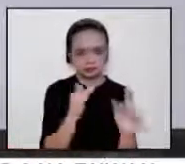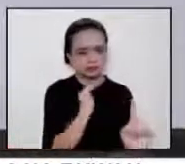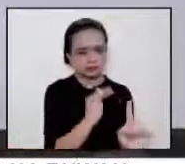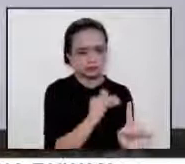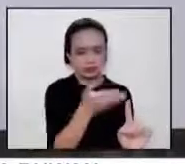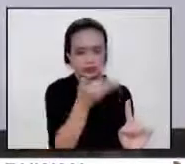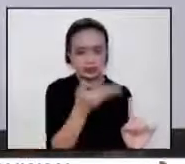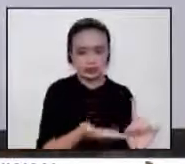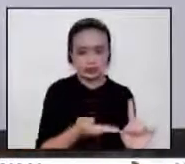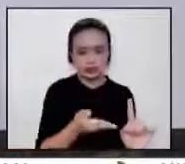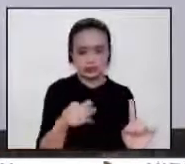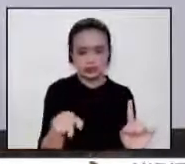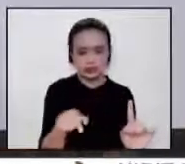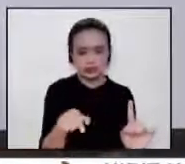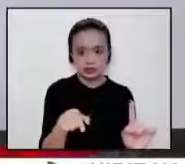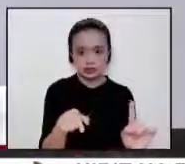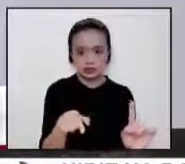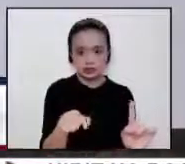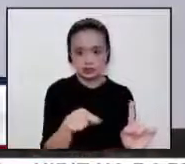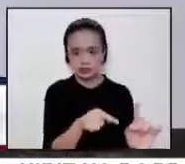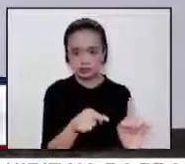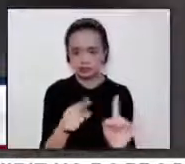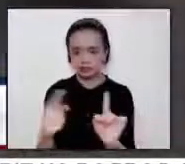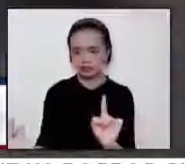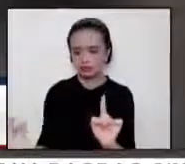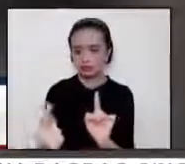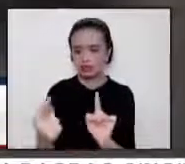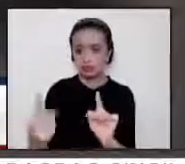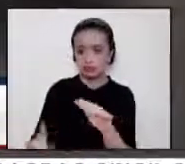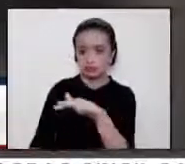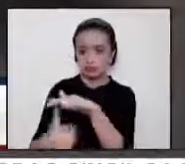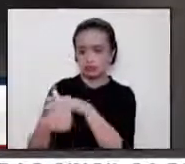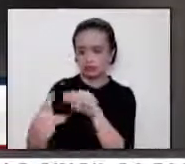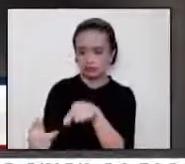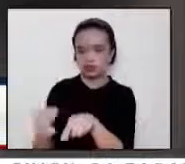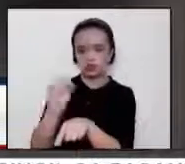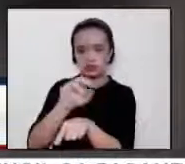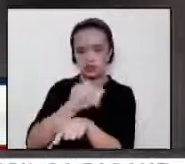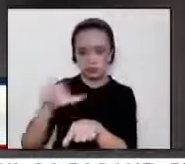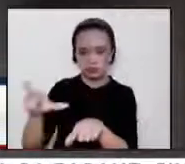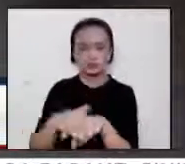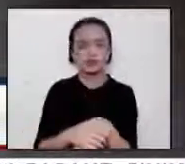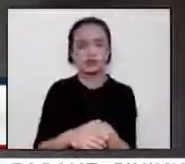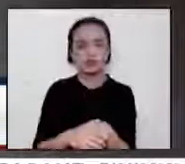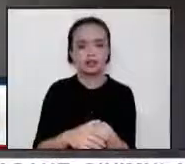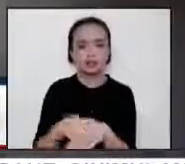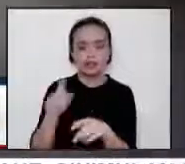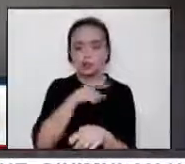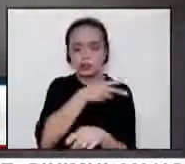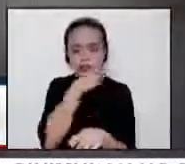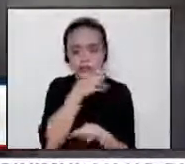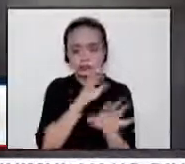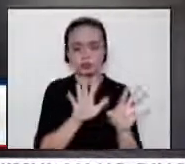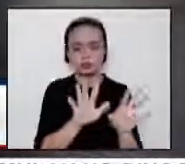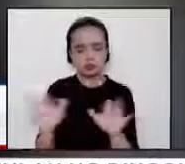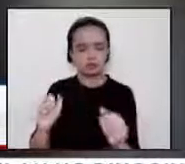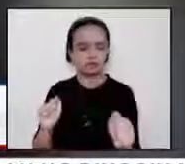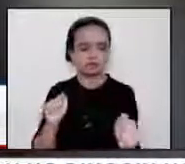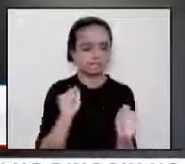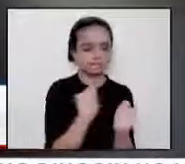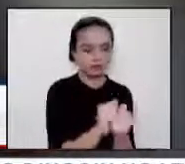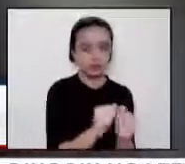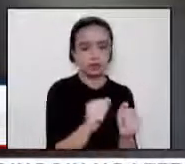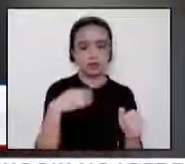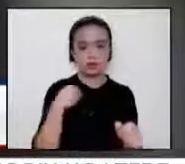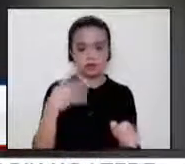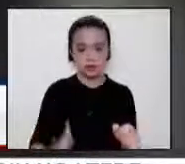sa kanya na mahuli namin siya at lumutang siya dun sa isang mall. Mahinahon naman na sumama ang suspect sa mga arresting officer ng Pasay